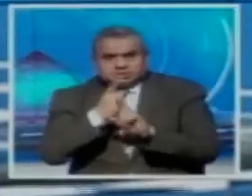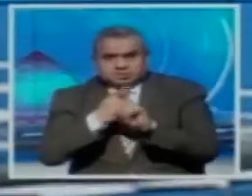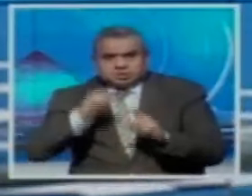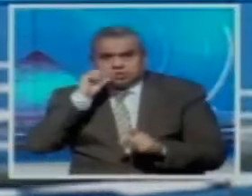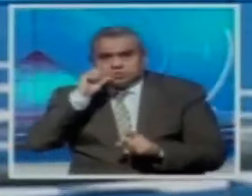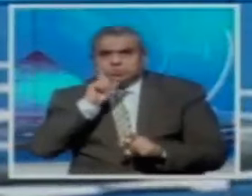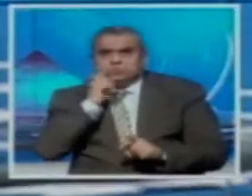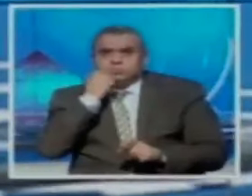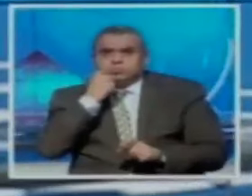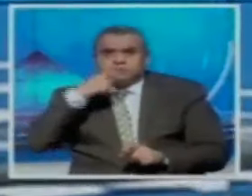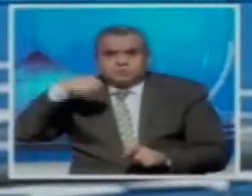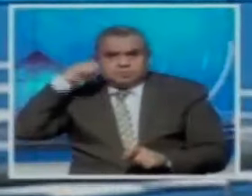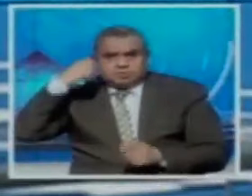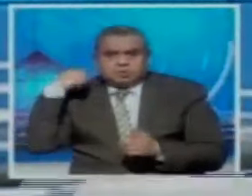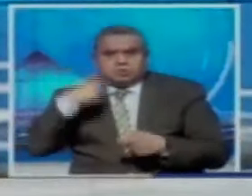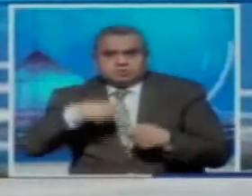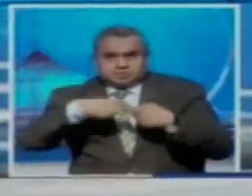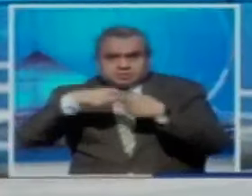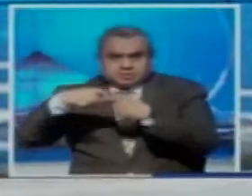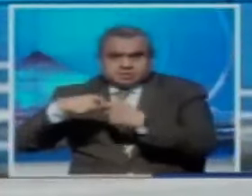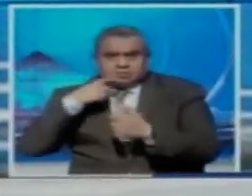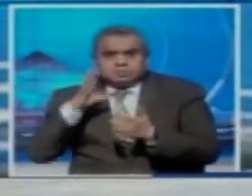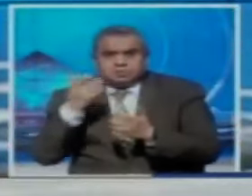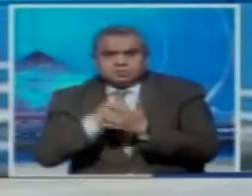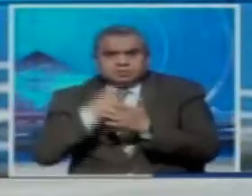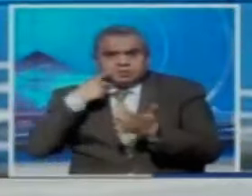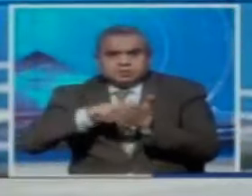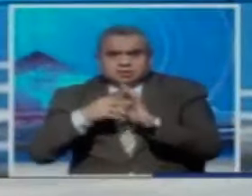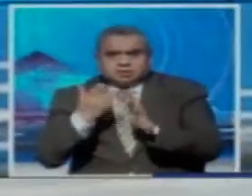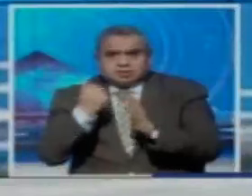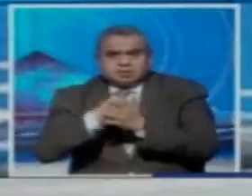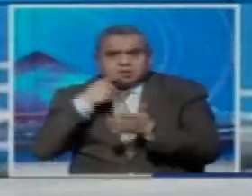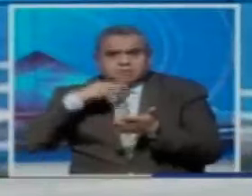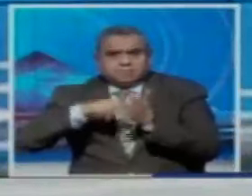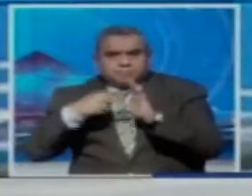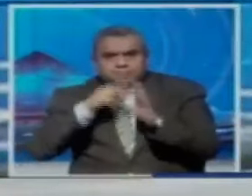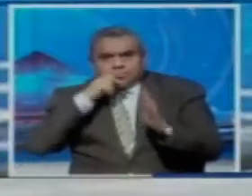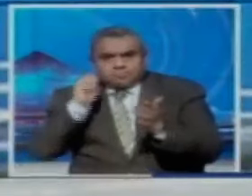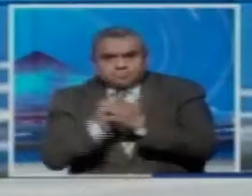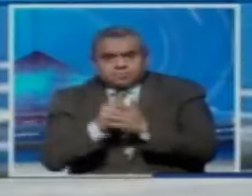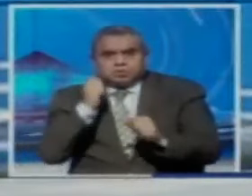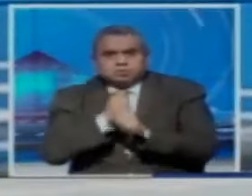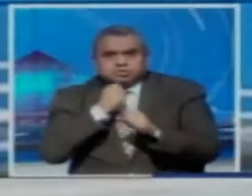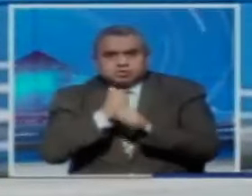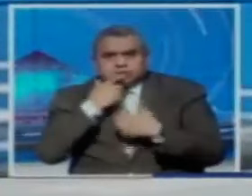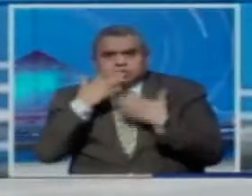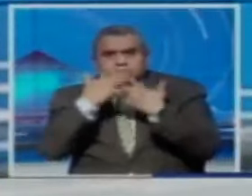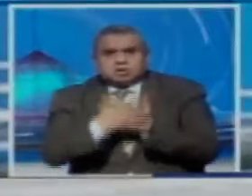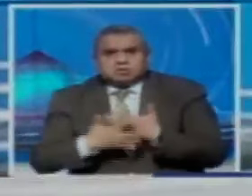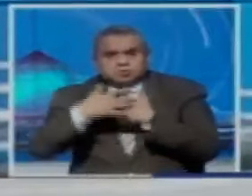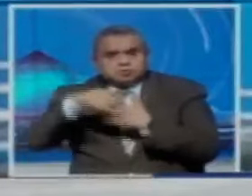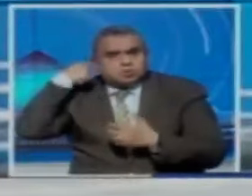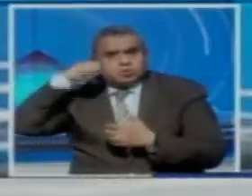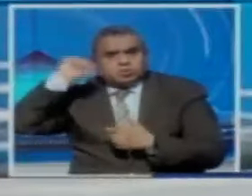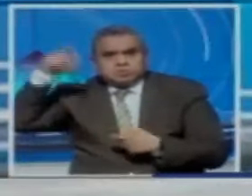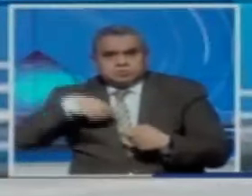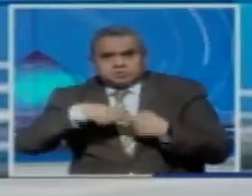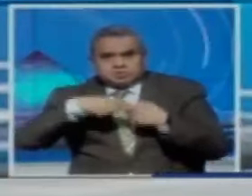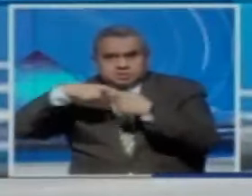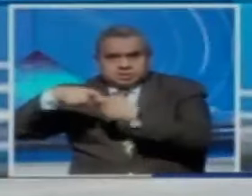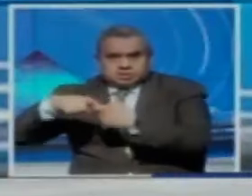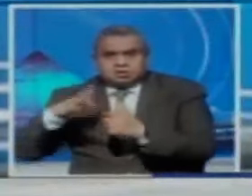الوزراء دكتور مصطفى مدبولي ووزير النقل كامل الوزير للاطلاع على الموقف التنفيذي والتشغيلي لعدد من